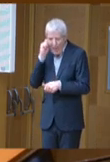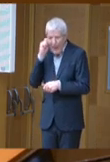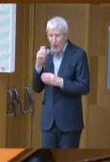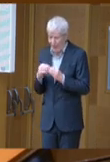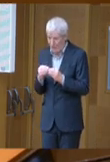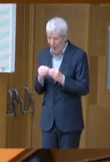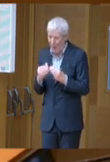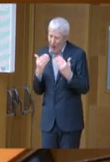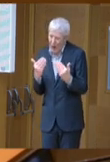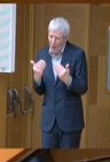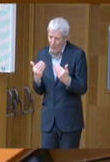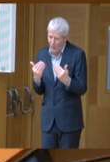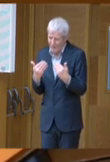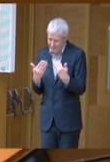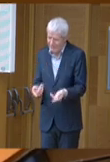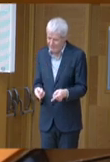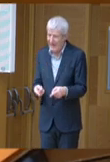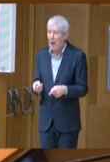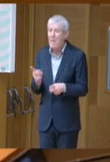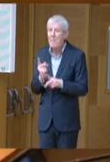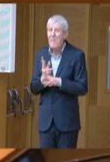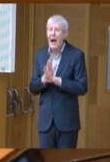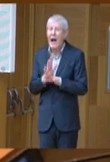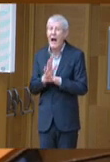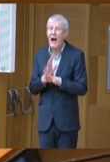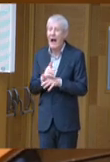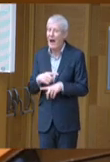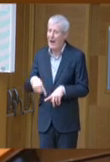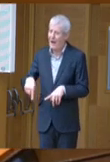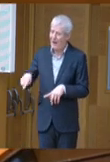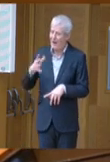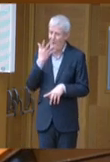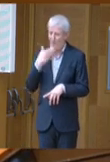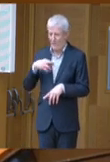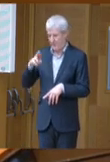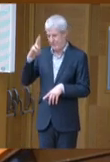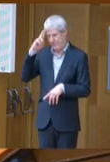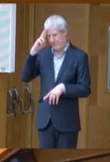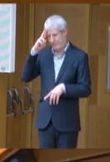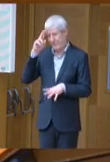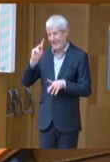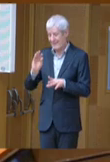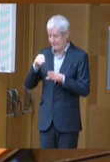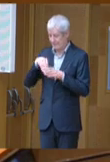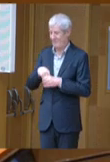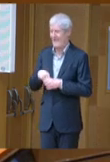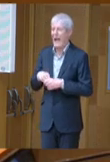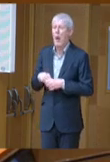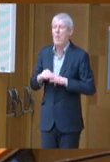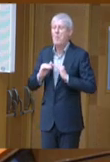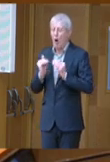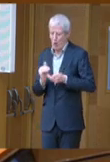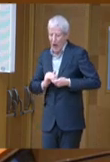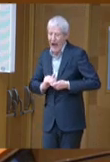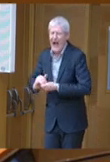ma vogliamo anche ricordare tutte quelle persone che appartenenti al mondo associativo, associazionistico delle persone